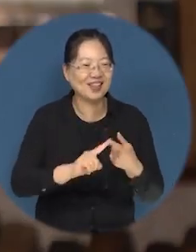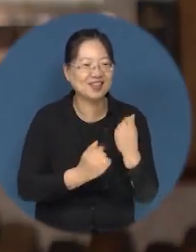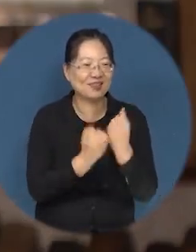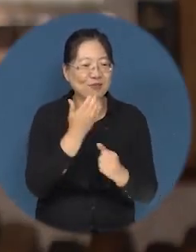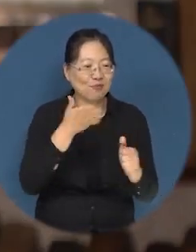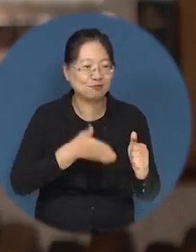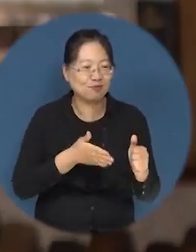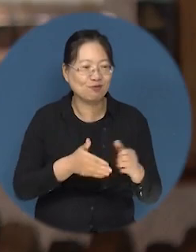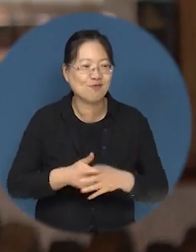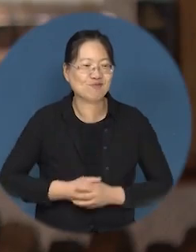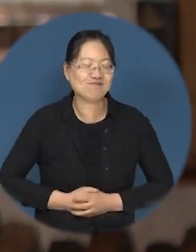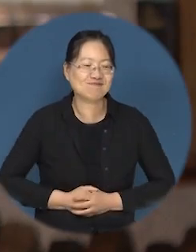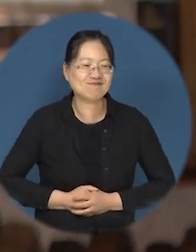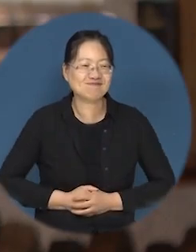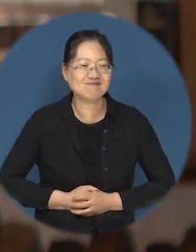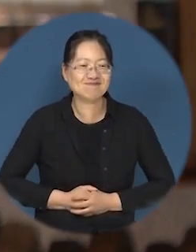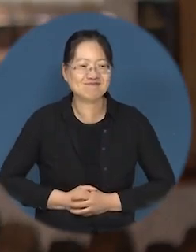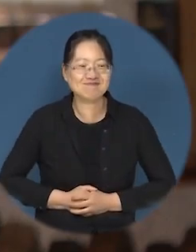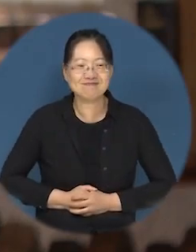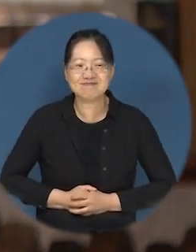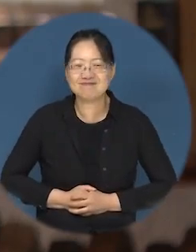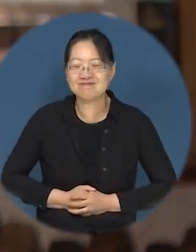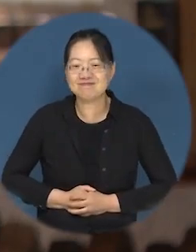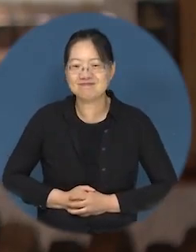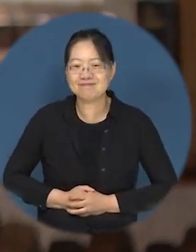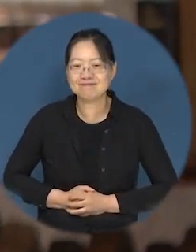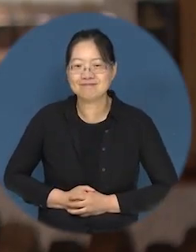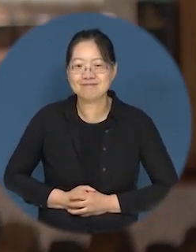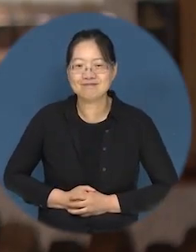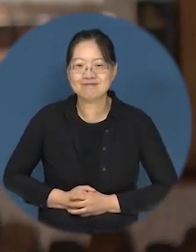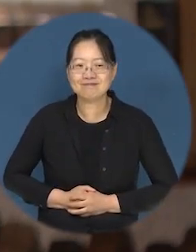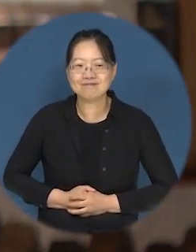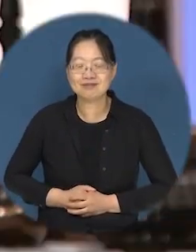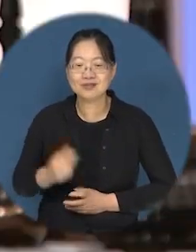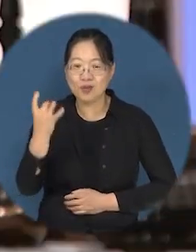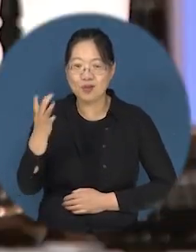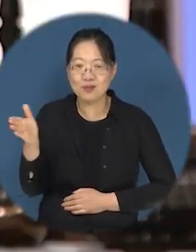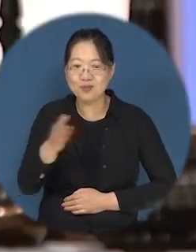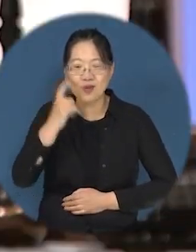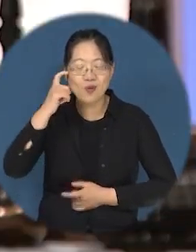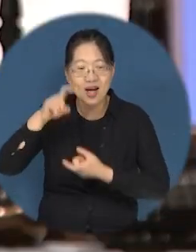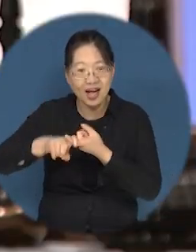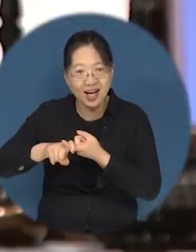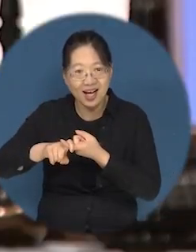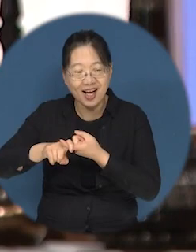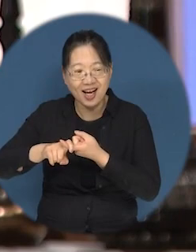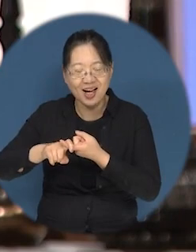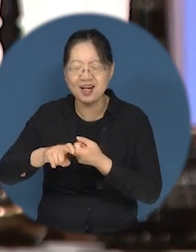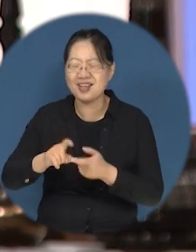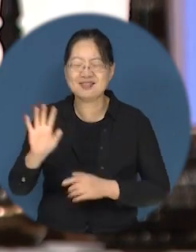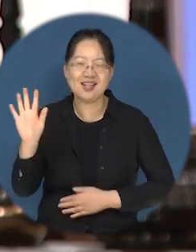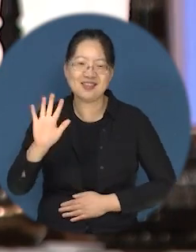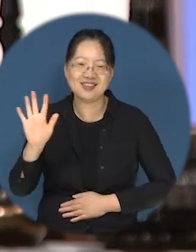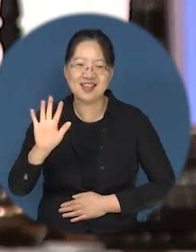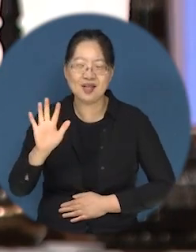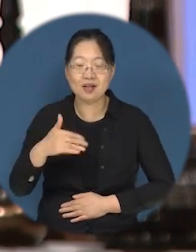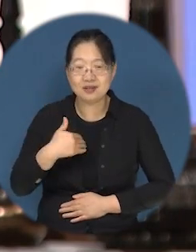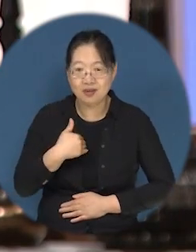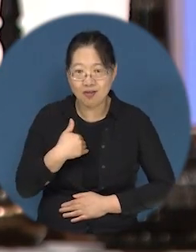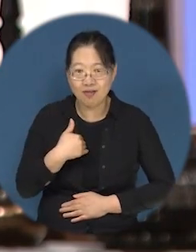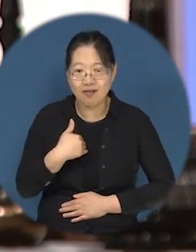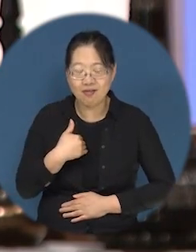겁니다. 어쩌다가 이걸 시작하시게 된 겁니까? 네? 원래부터 관심이 많았던 분야는 아니고요. 예, 예. 저는